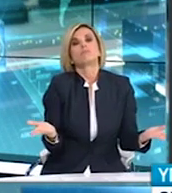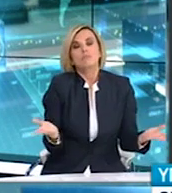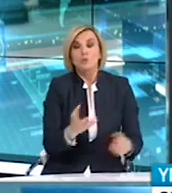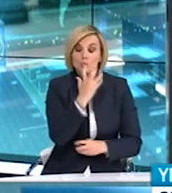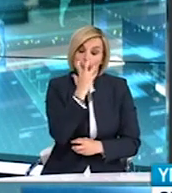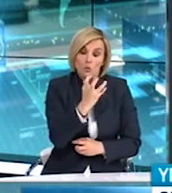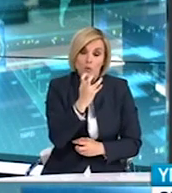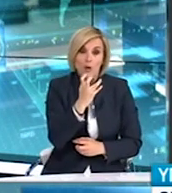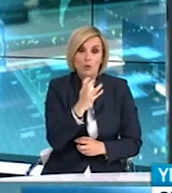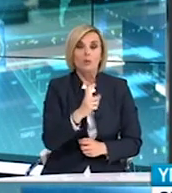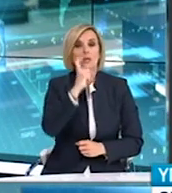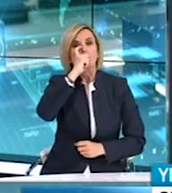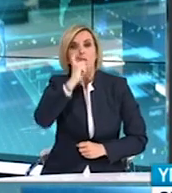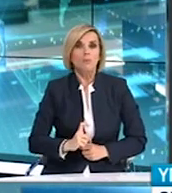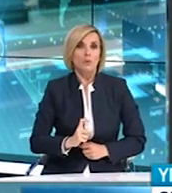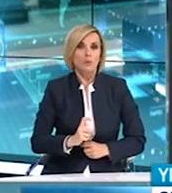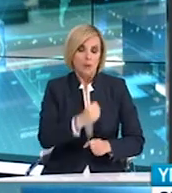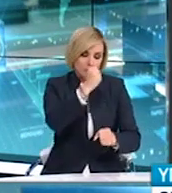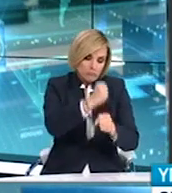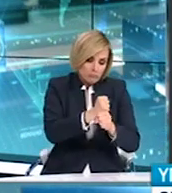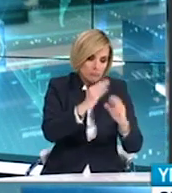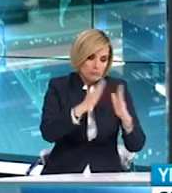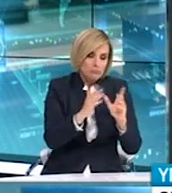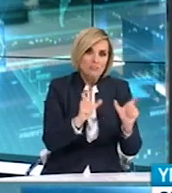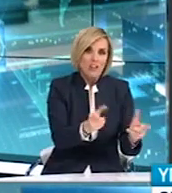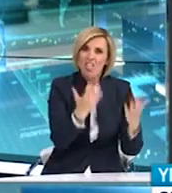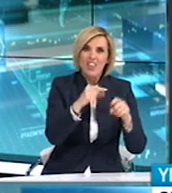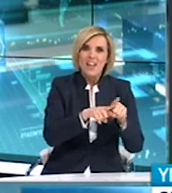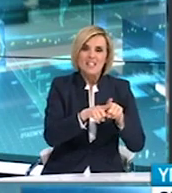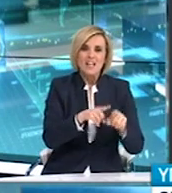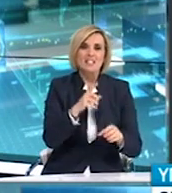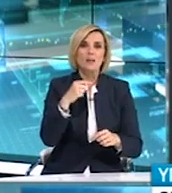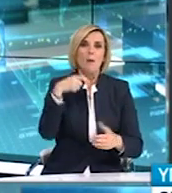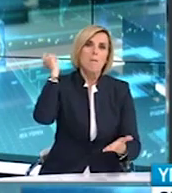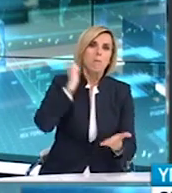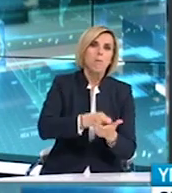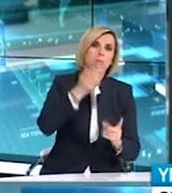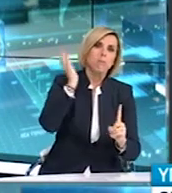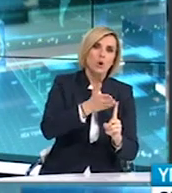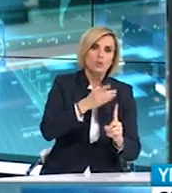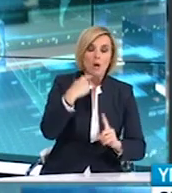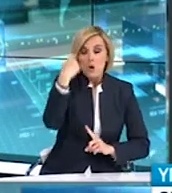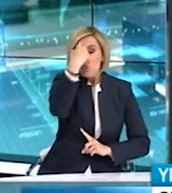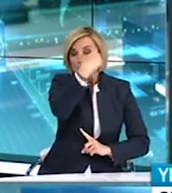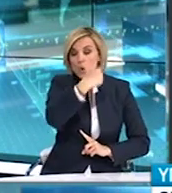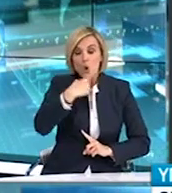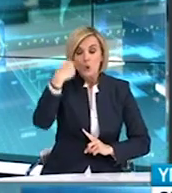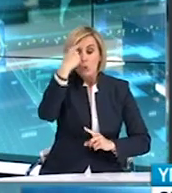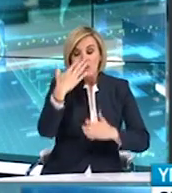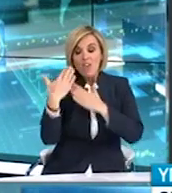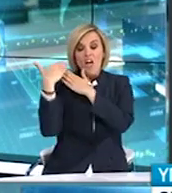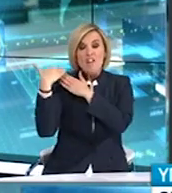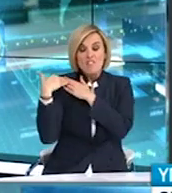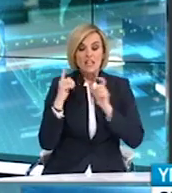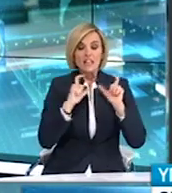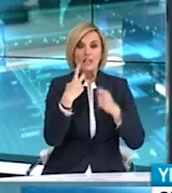της καραντίνας δεν αφορά στα πρόστιμα, αλλά αφορά στην ατομική ευθύνη του καθενός απέναντι στην οικογένειά του, απέναντι στην γειτονιά του,